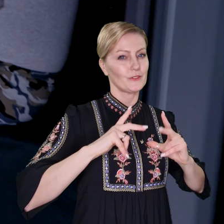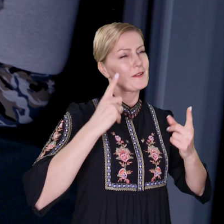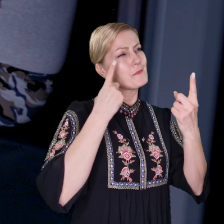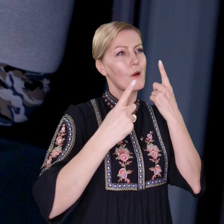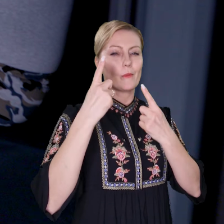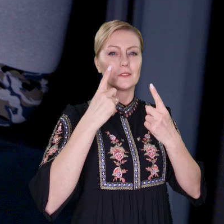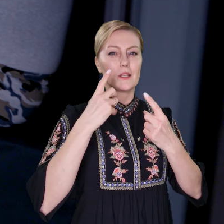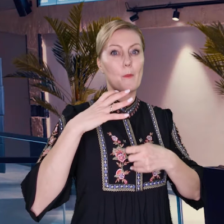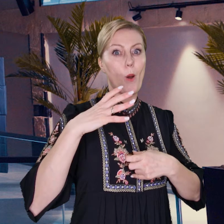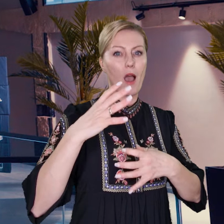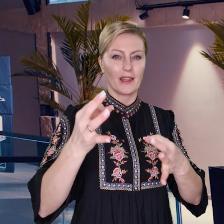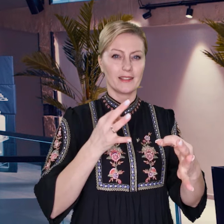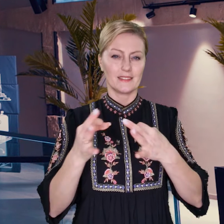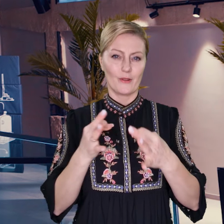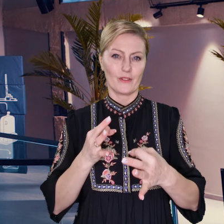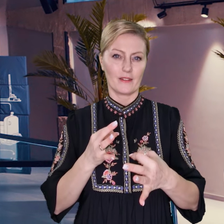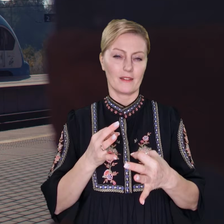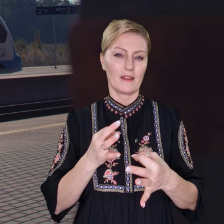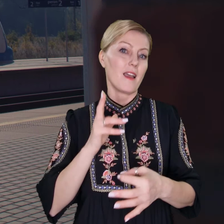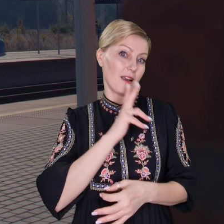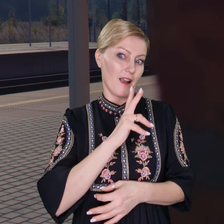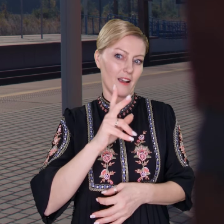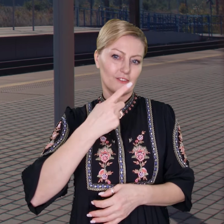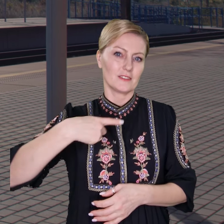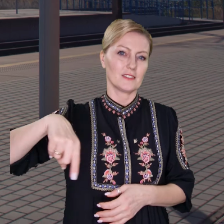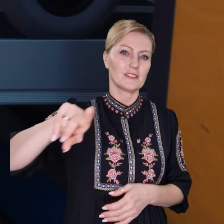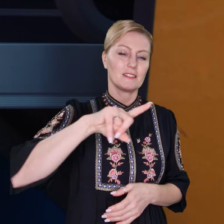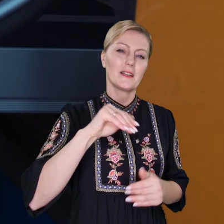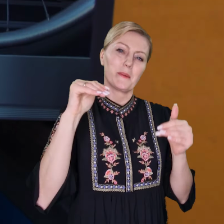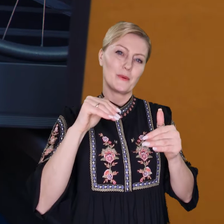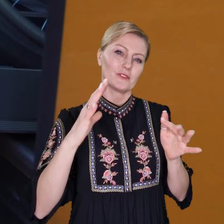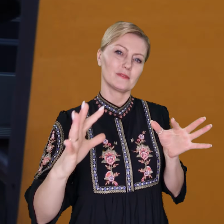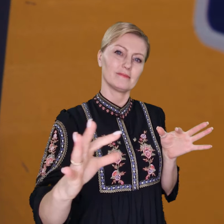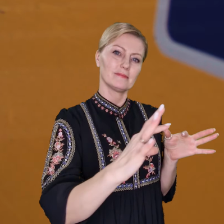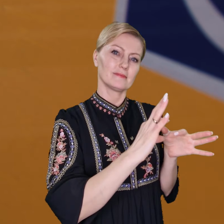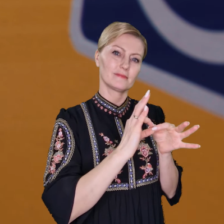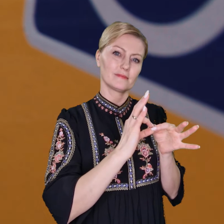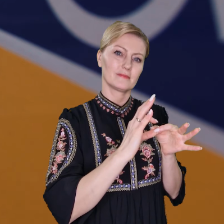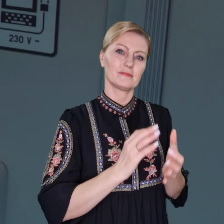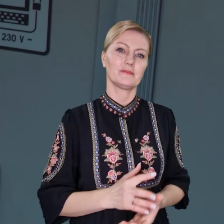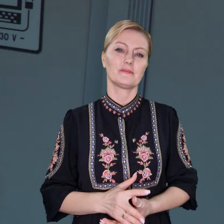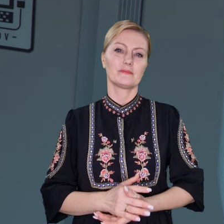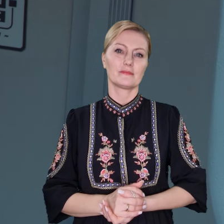przebogatej historii, której każdy z nas, niezależnie od własnych ograniczeń, może być częścią.